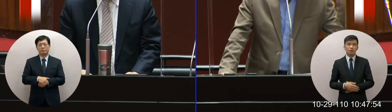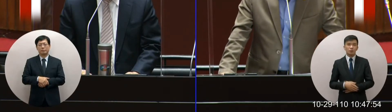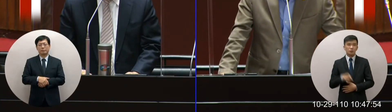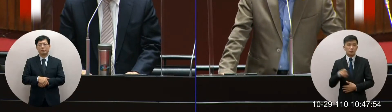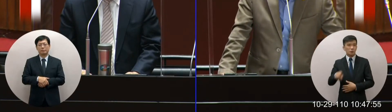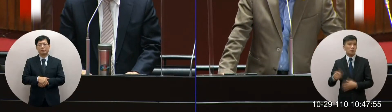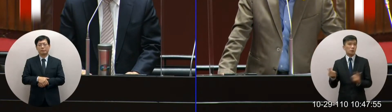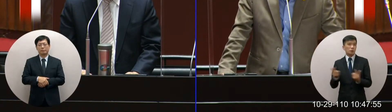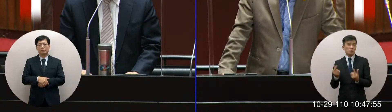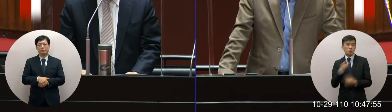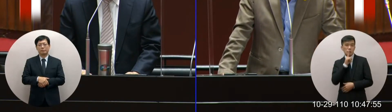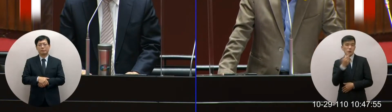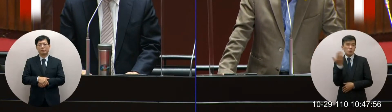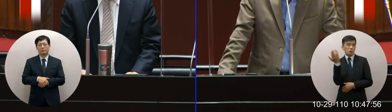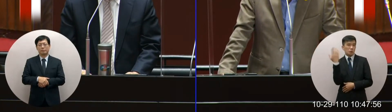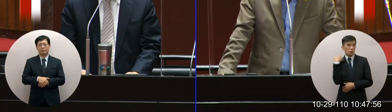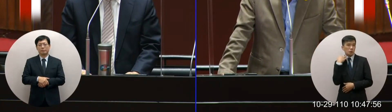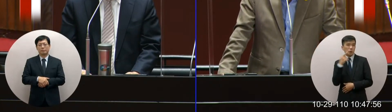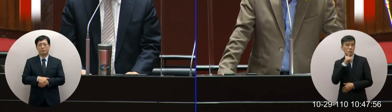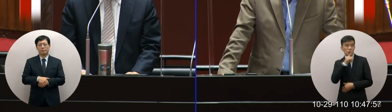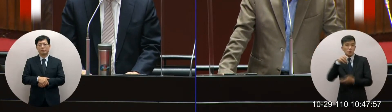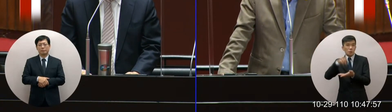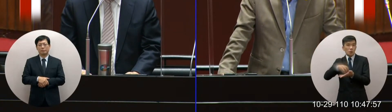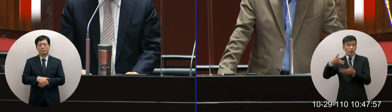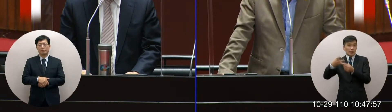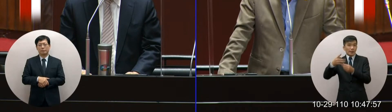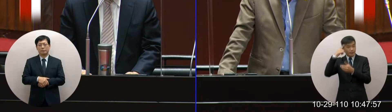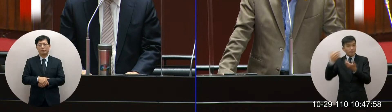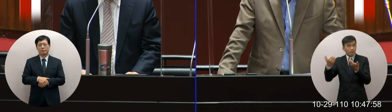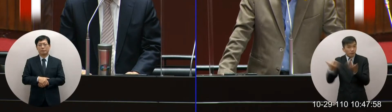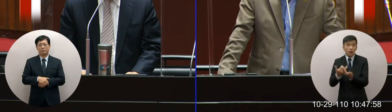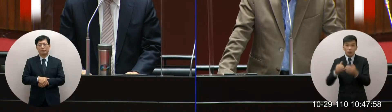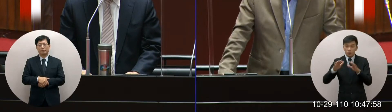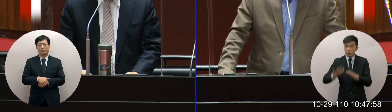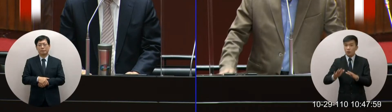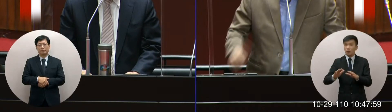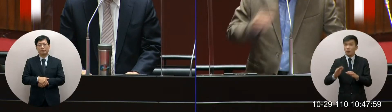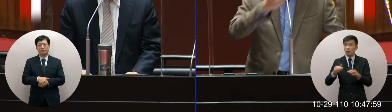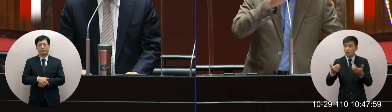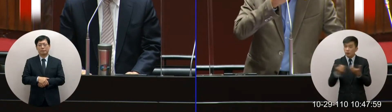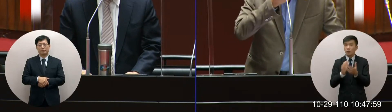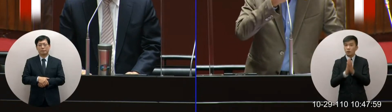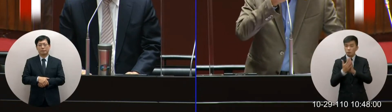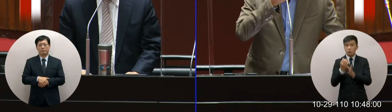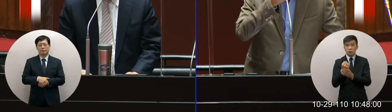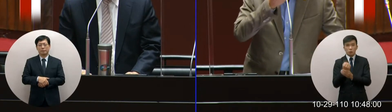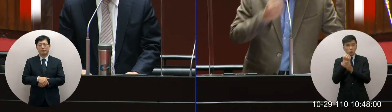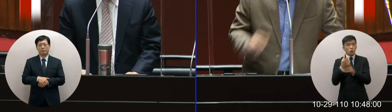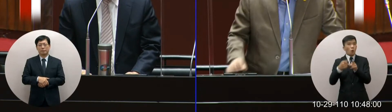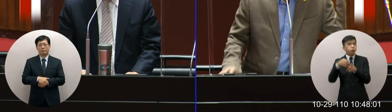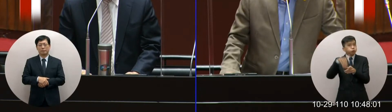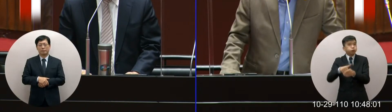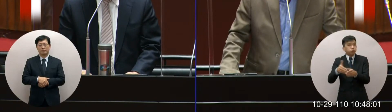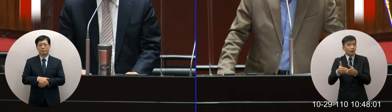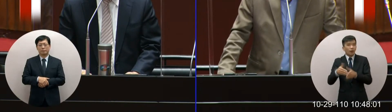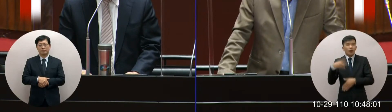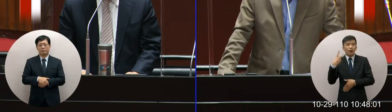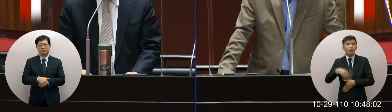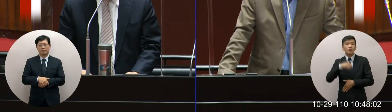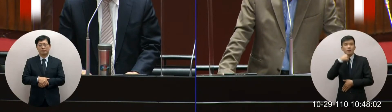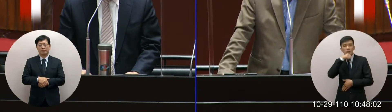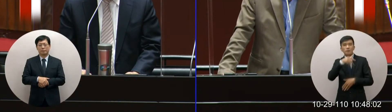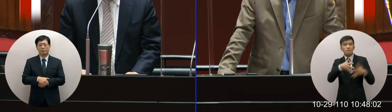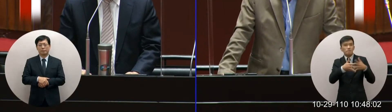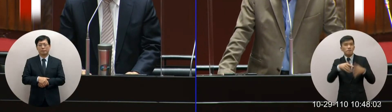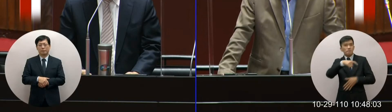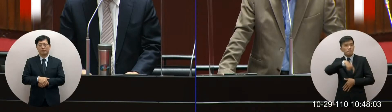惜这样子把他过去说过反对核四，现在不要把核四拿来公投，然后这台美关系，这个我们